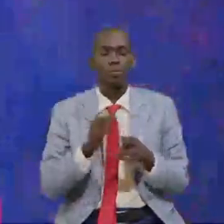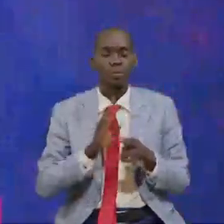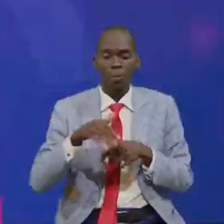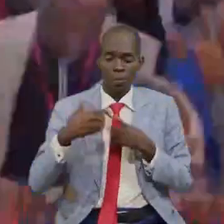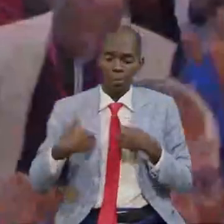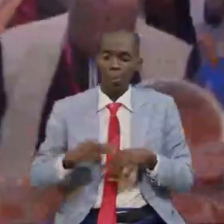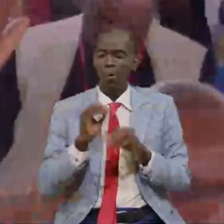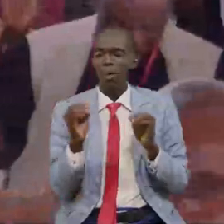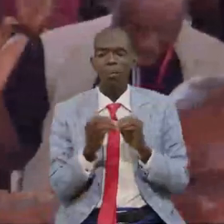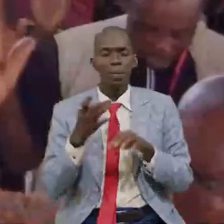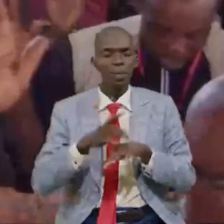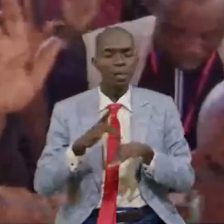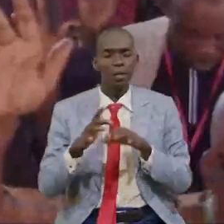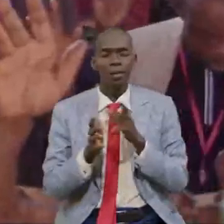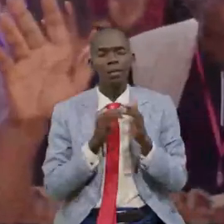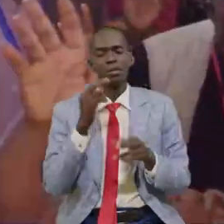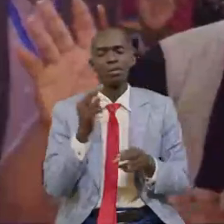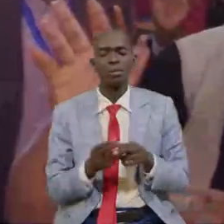Ton cœur n'est plus vide.